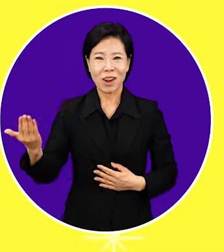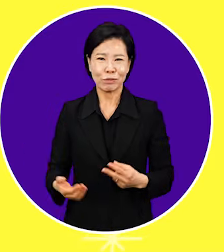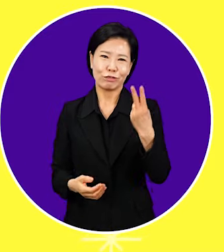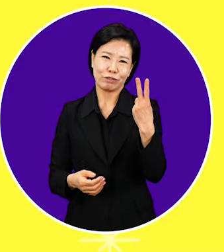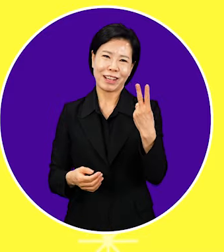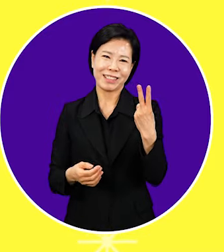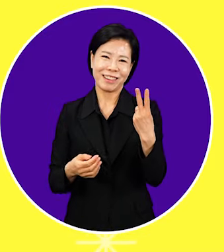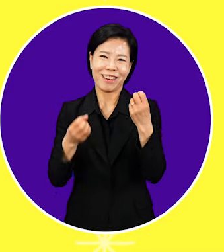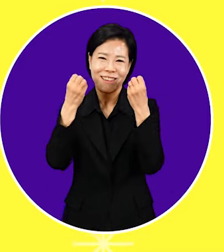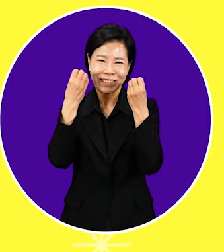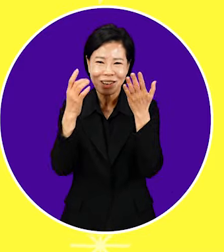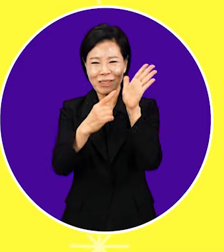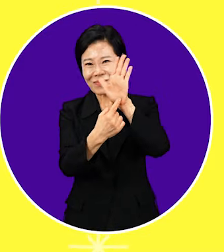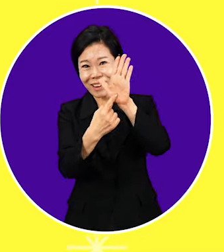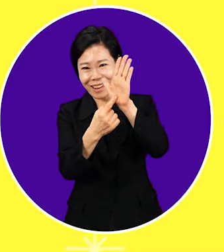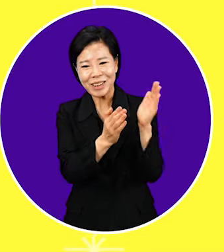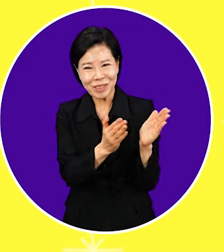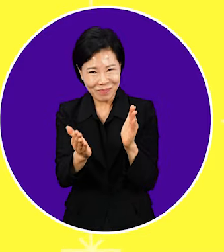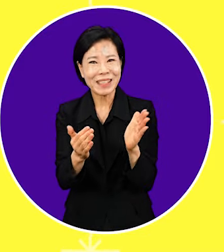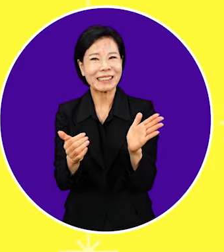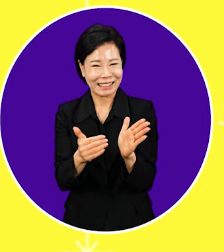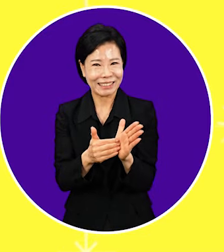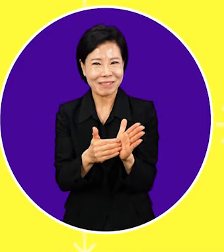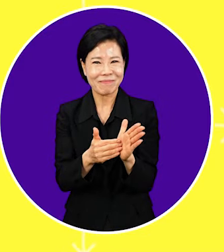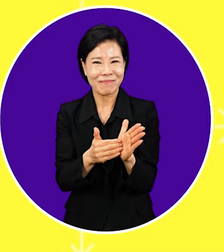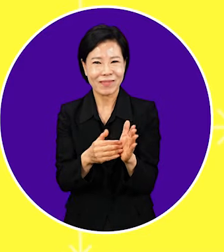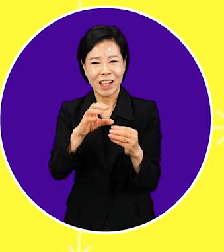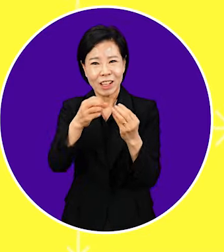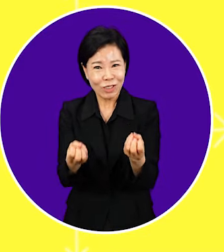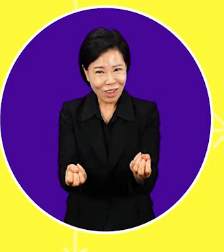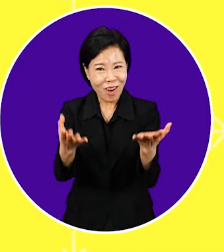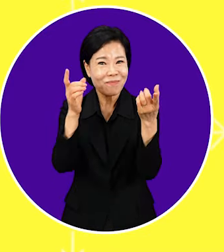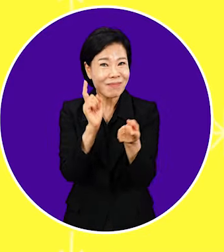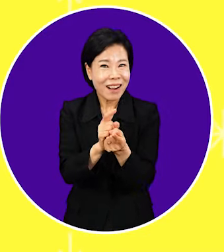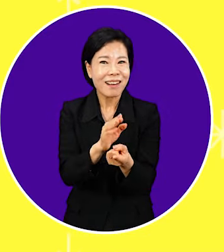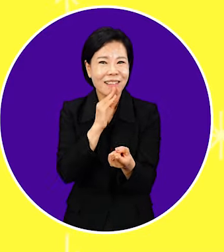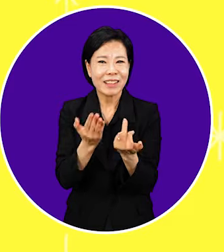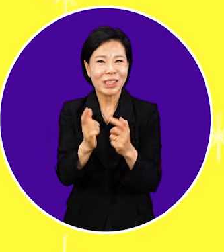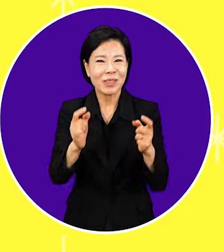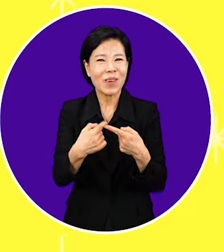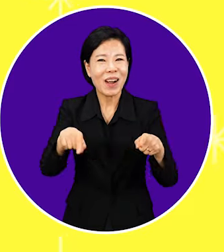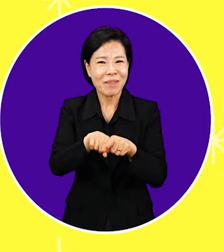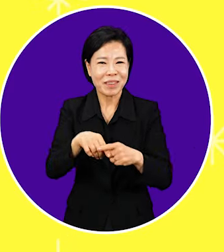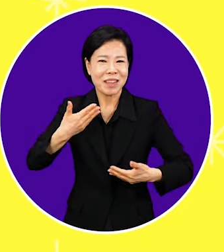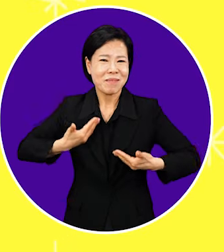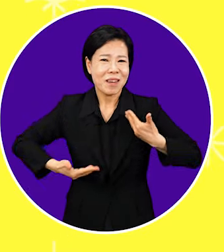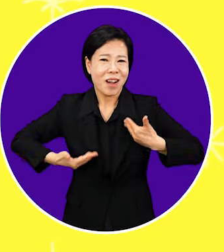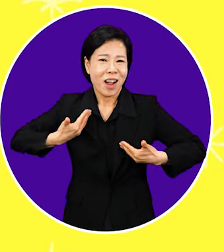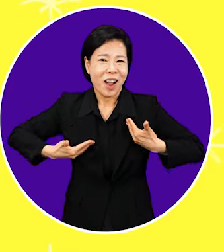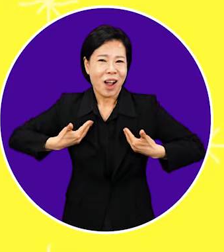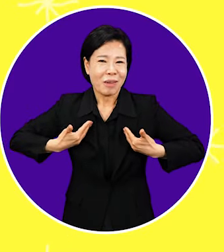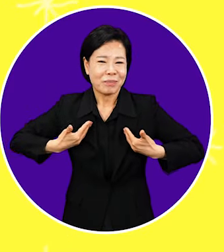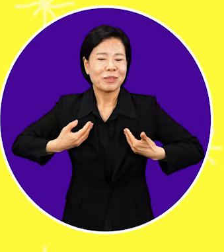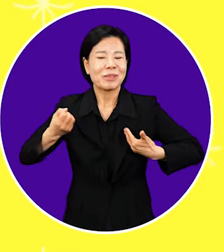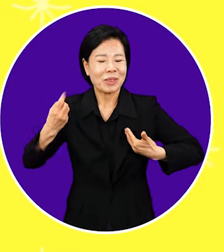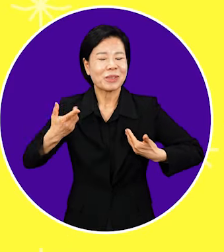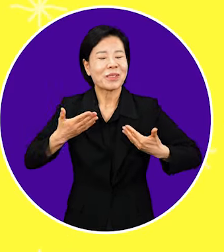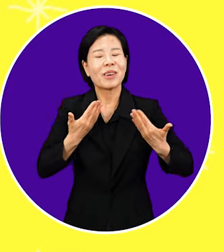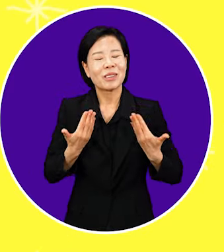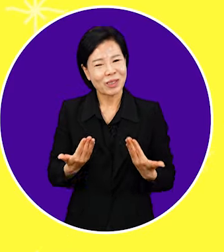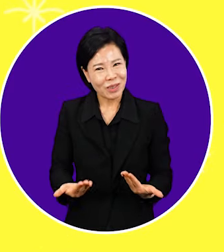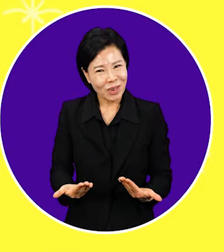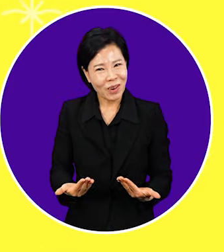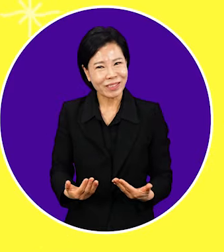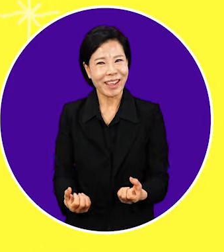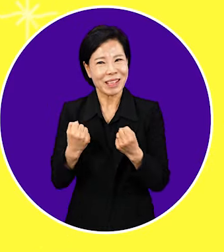오늘은 이렇게 두 가지 행사 소식을 준비해봤는데요. 추석 한가위를 맞아서 제주도와 함께 바쁜 일상에 잠시